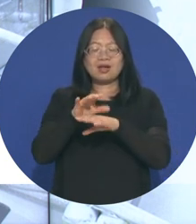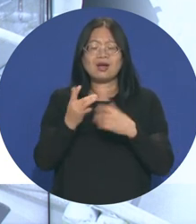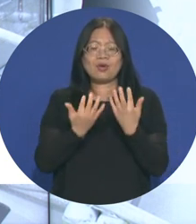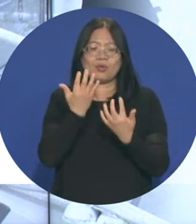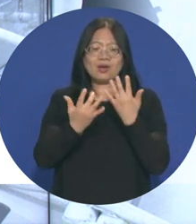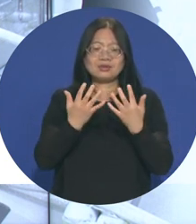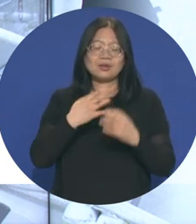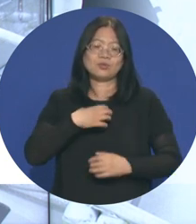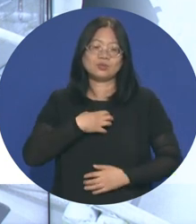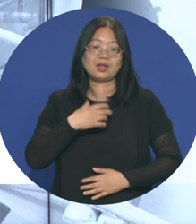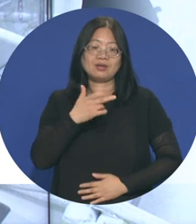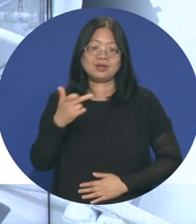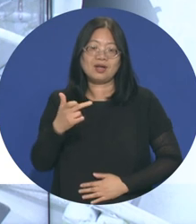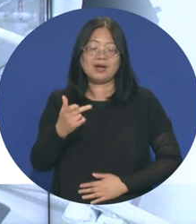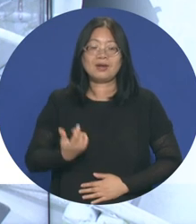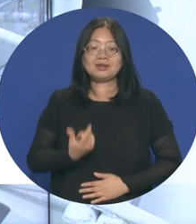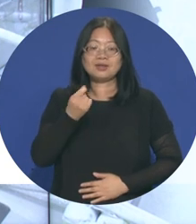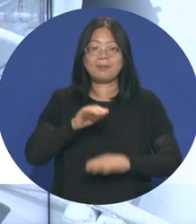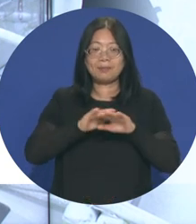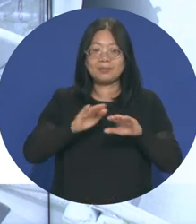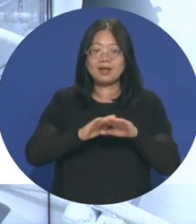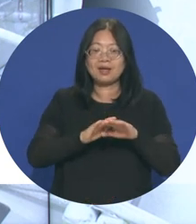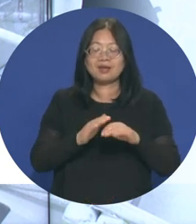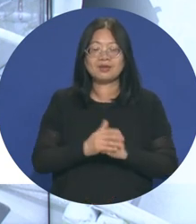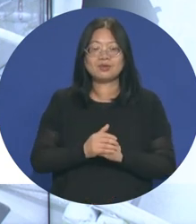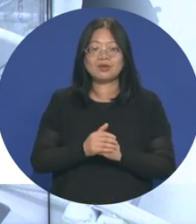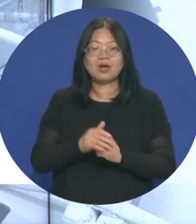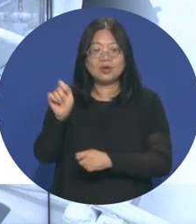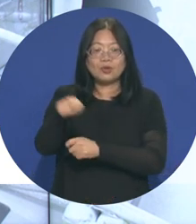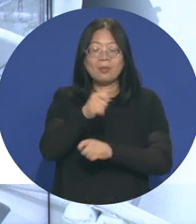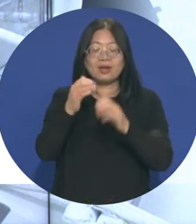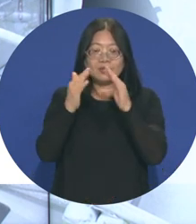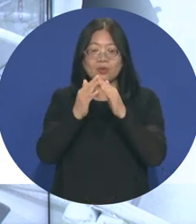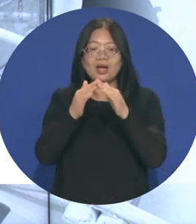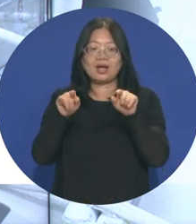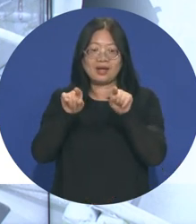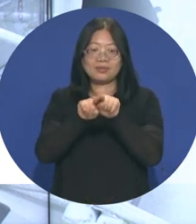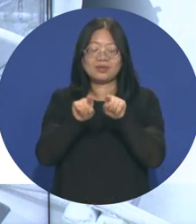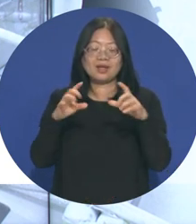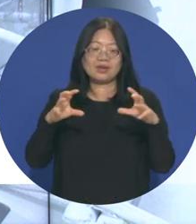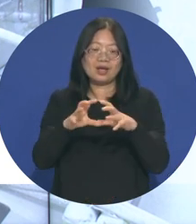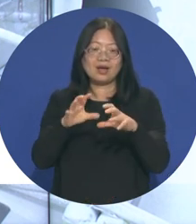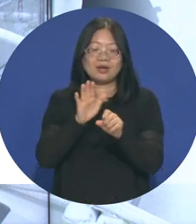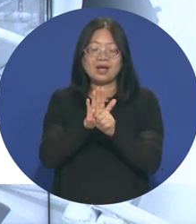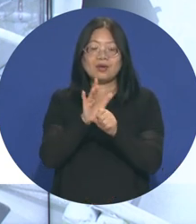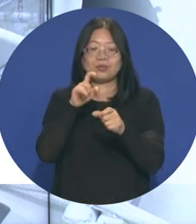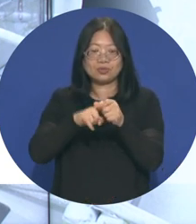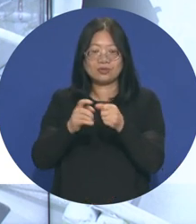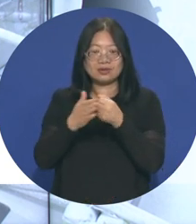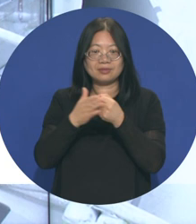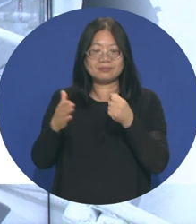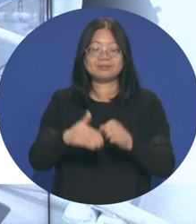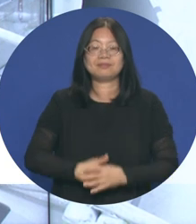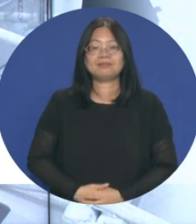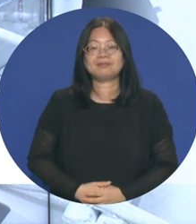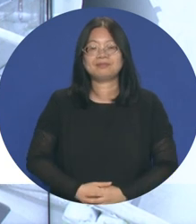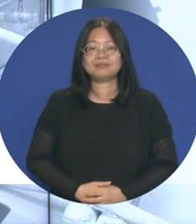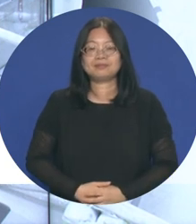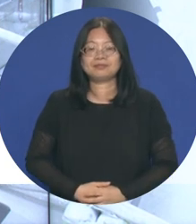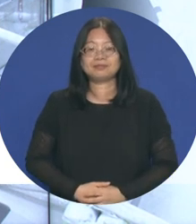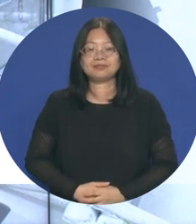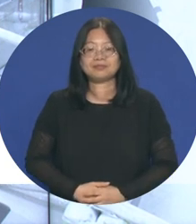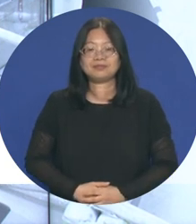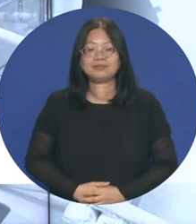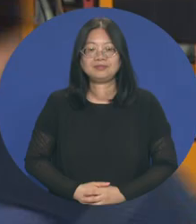화재에 불안감이 커지는 가운데 신속한 대응과 관할 소방서와의 협조 체계를 강화하기 위해서입니다. 훈련 현장에